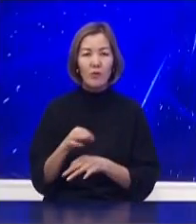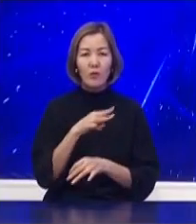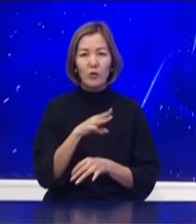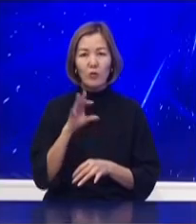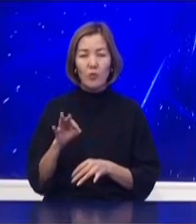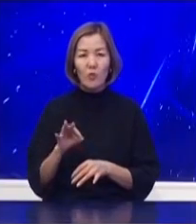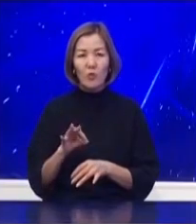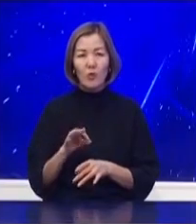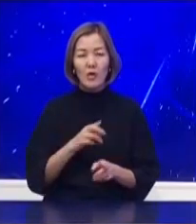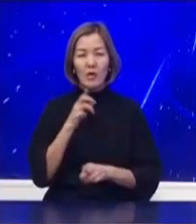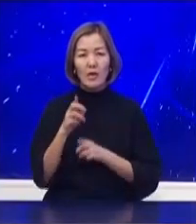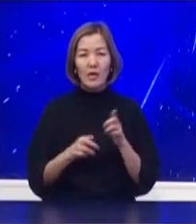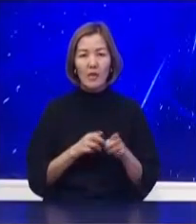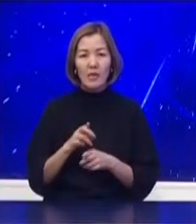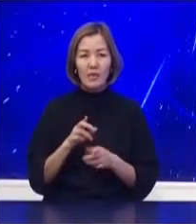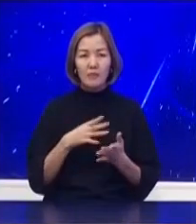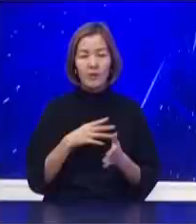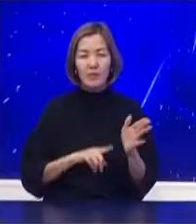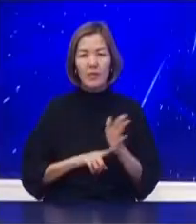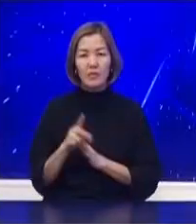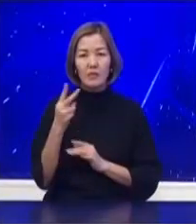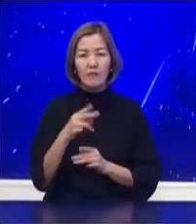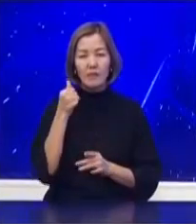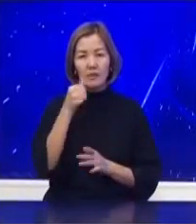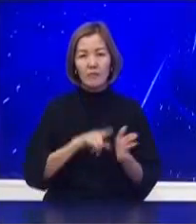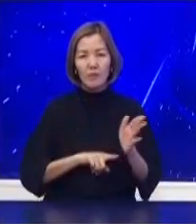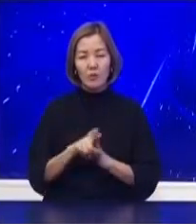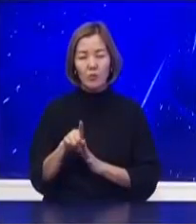AOS работа с данной компанией началась в 2022